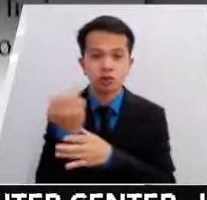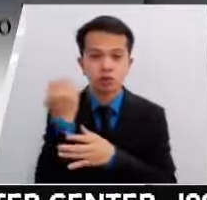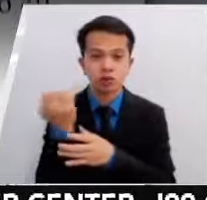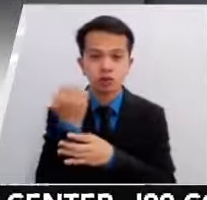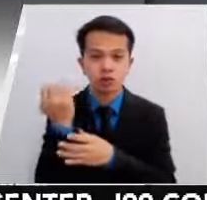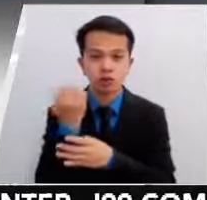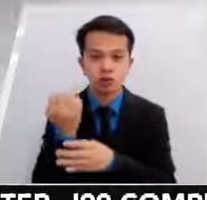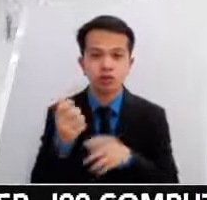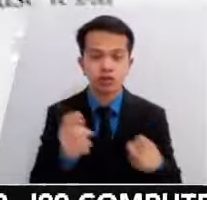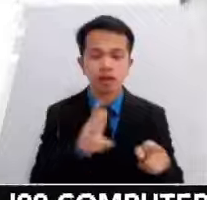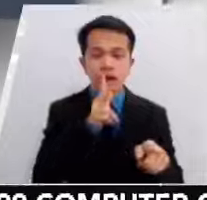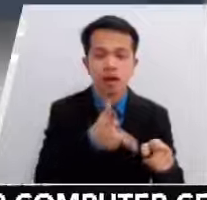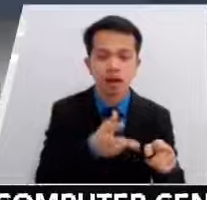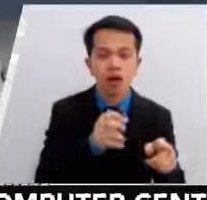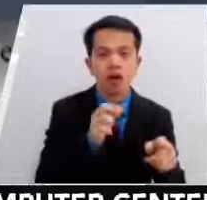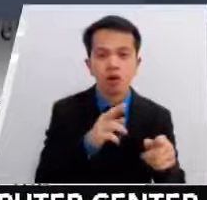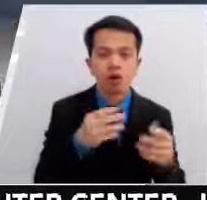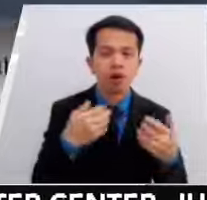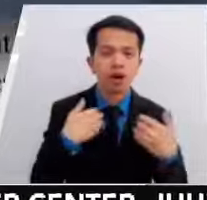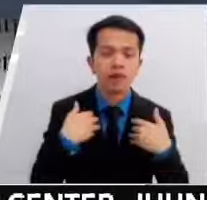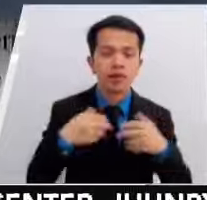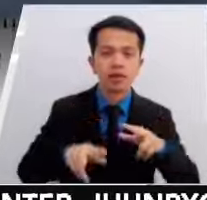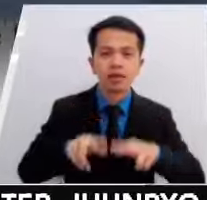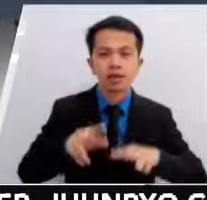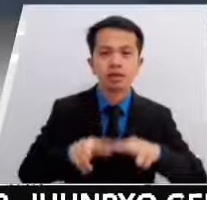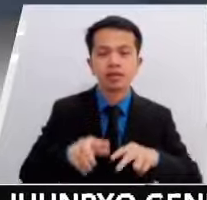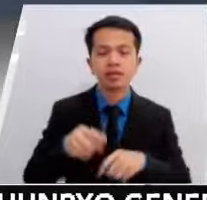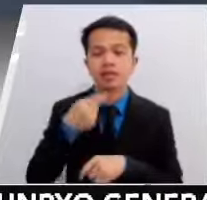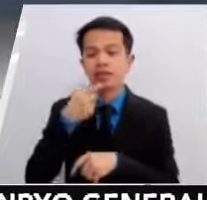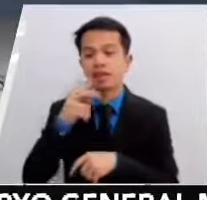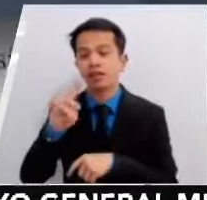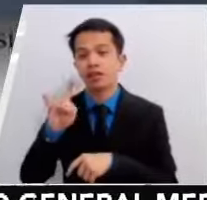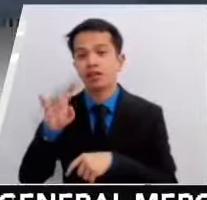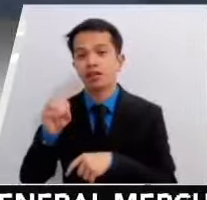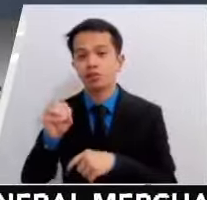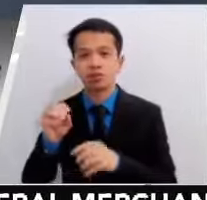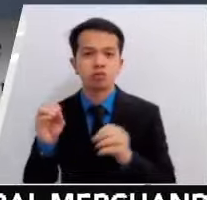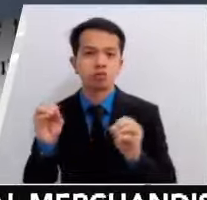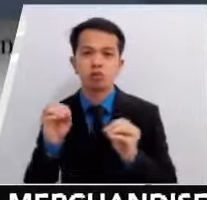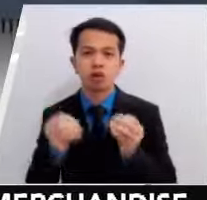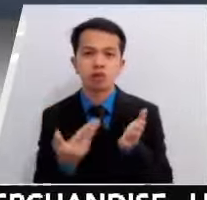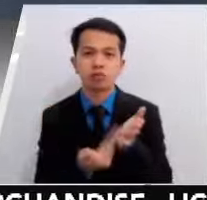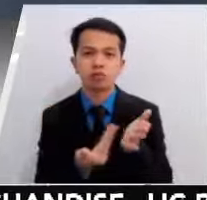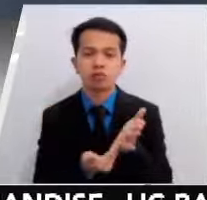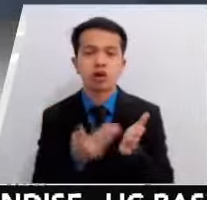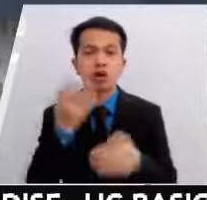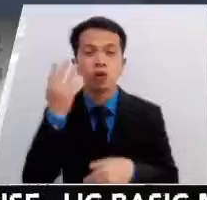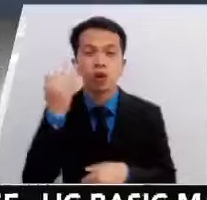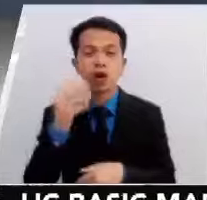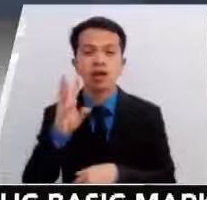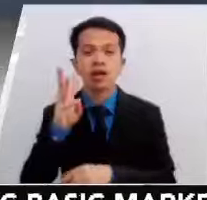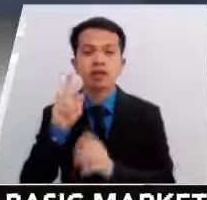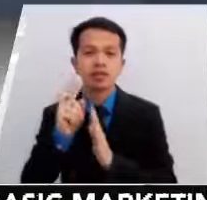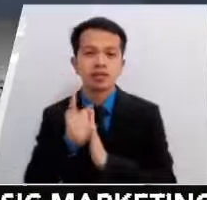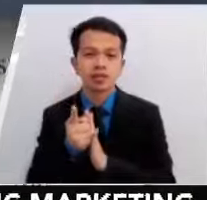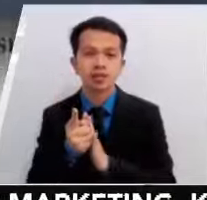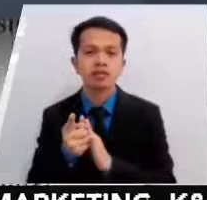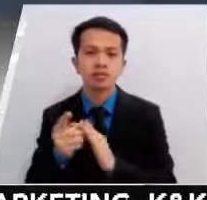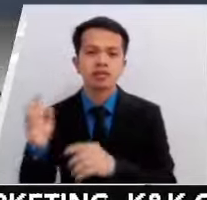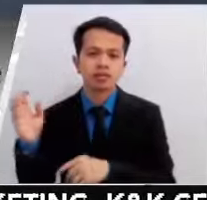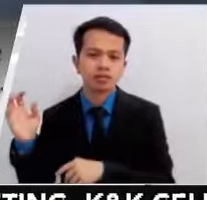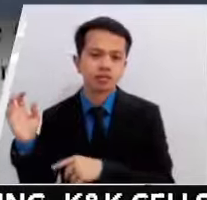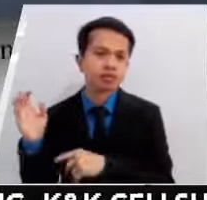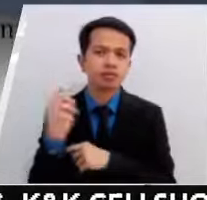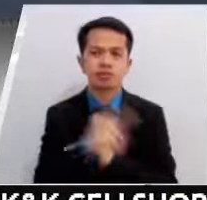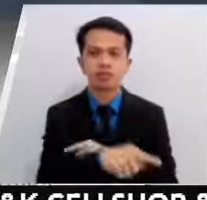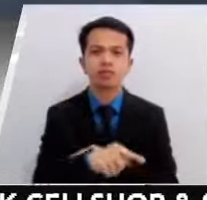may sinyalis ng panic attack, ayon din kay Velasco, wala itong basihan dahil 6 minuto lang ay dumating na raw agad ang doktor ni